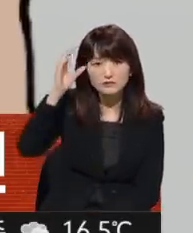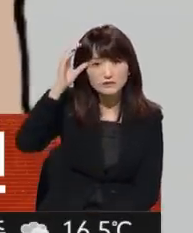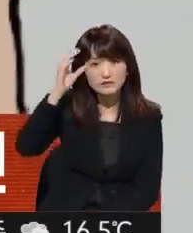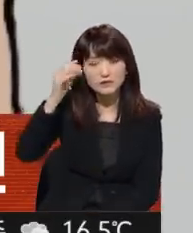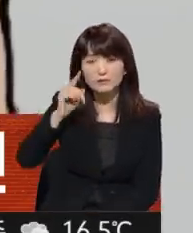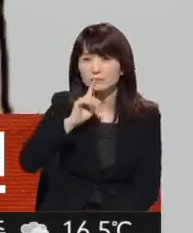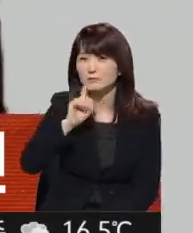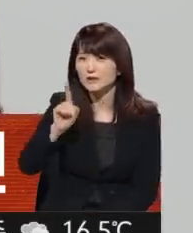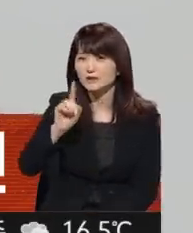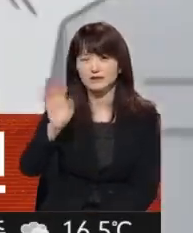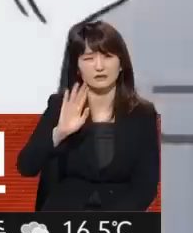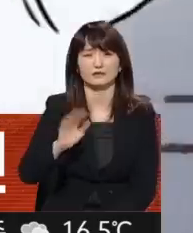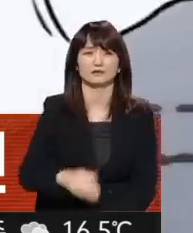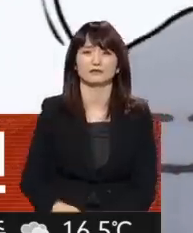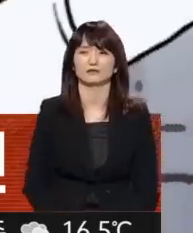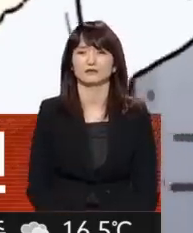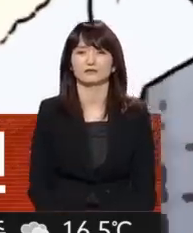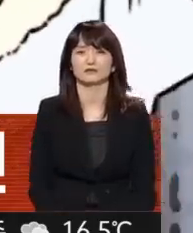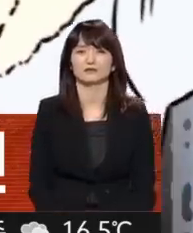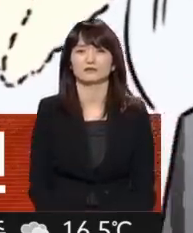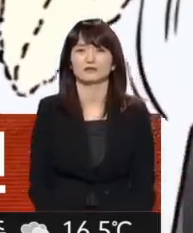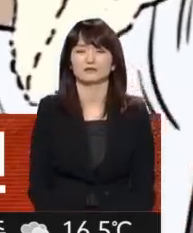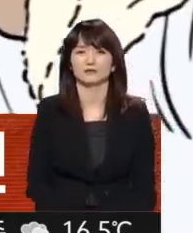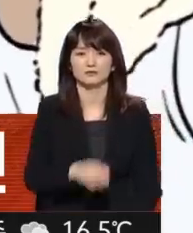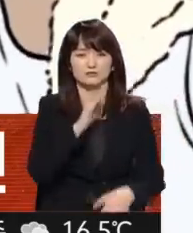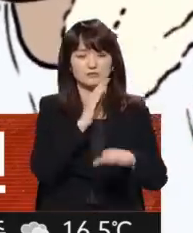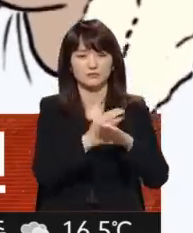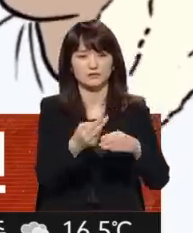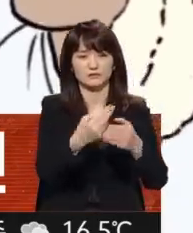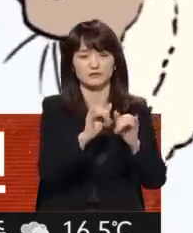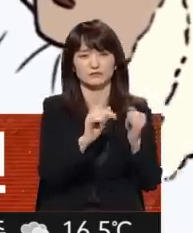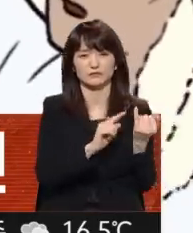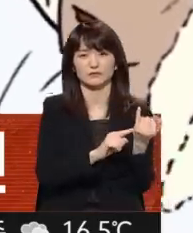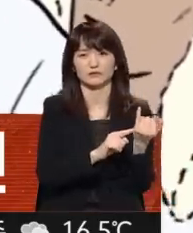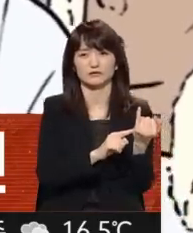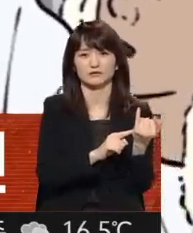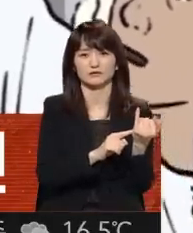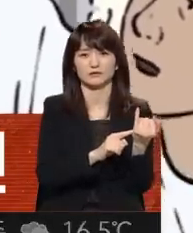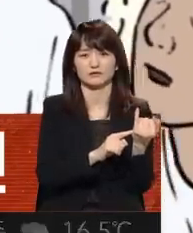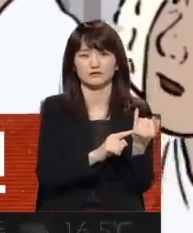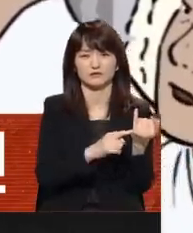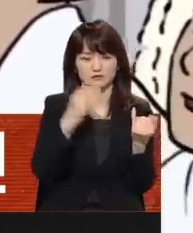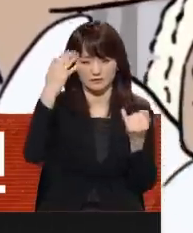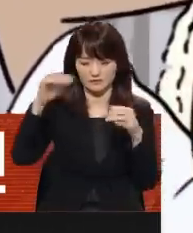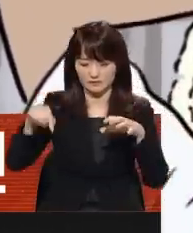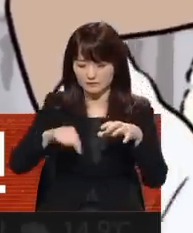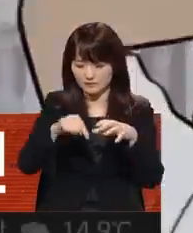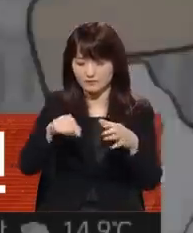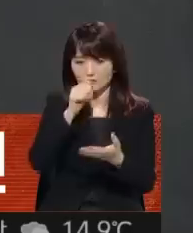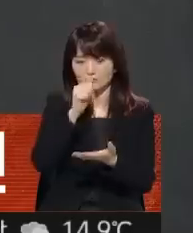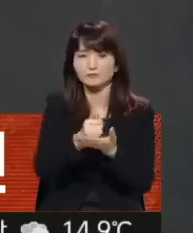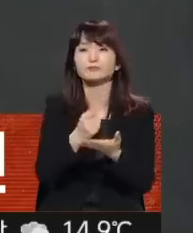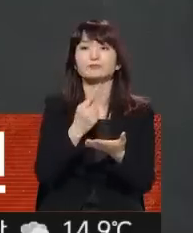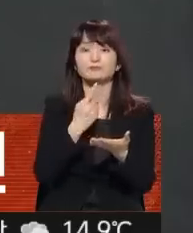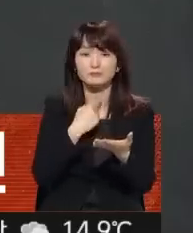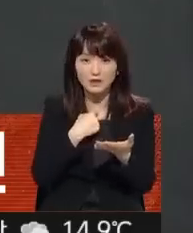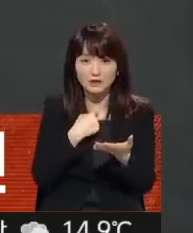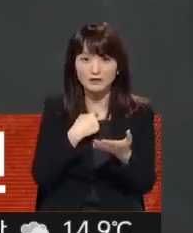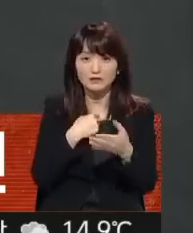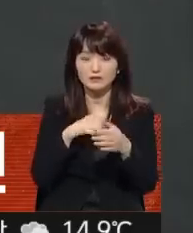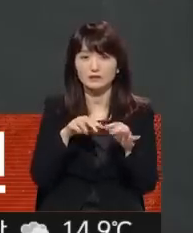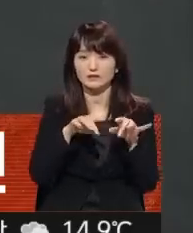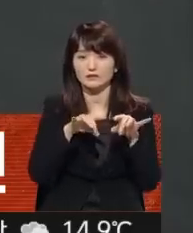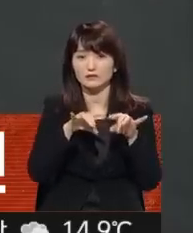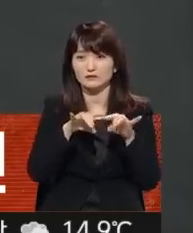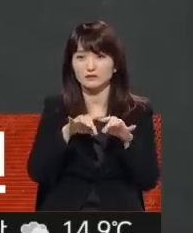그거는 전혀 아니고 아마 탈북에서 성이 우리나라에 있는 그 범죄를 저질렀을 때 전자 감독